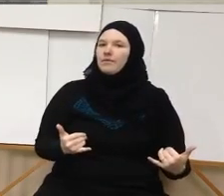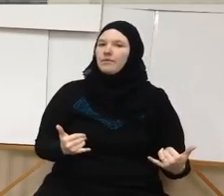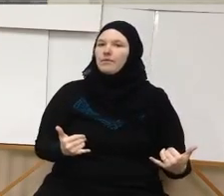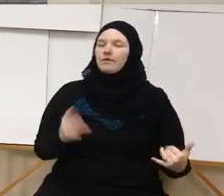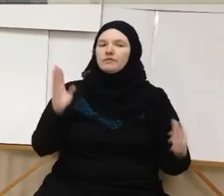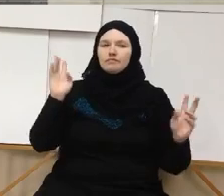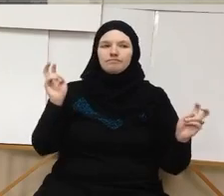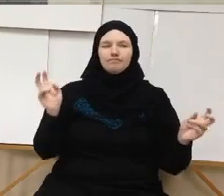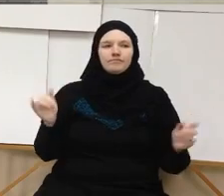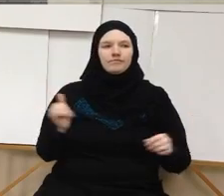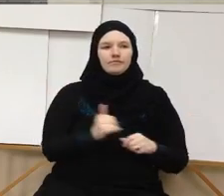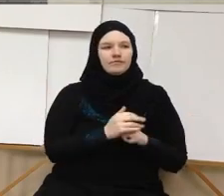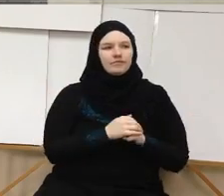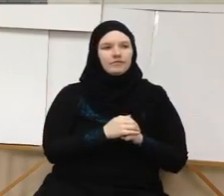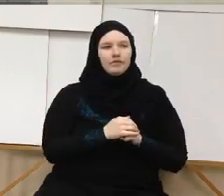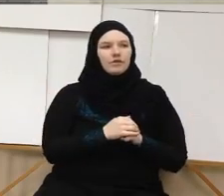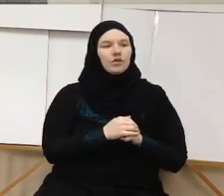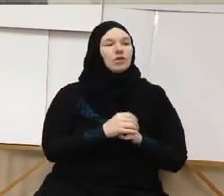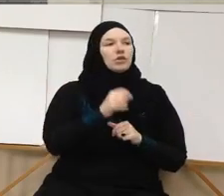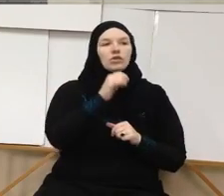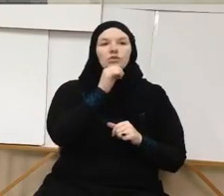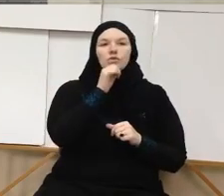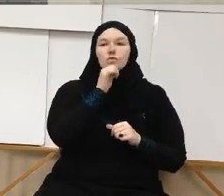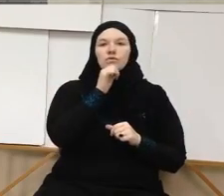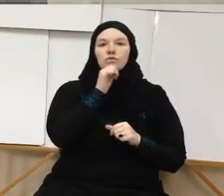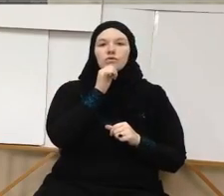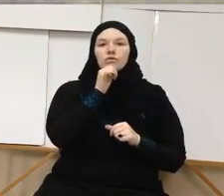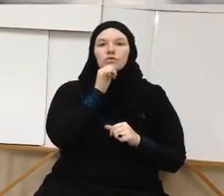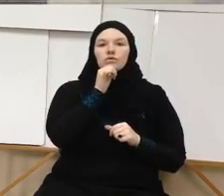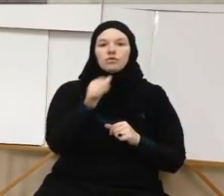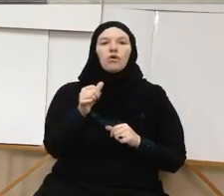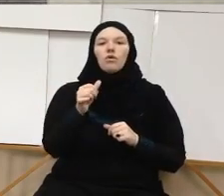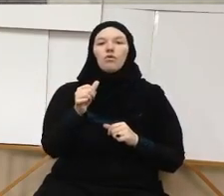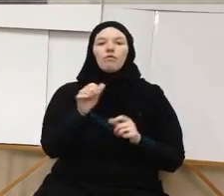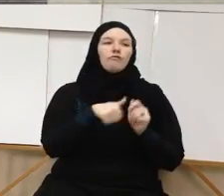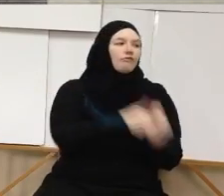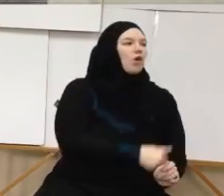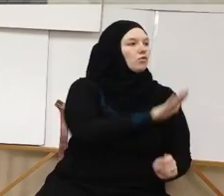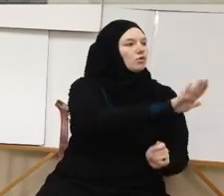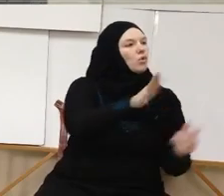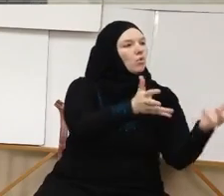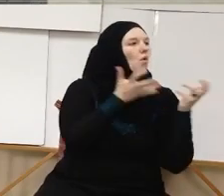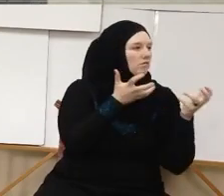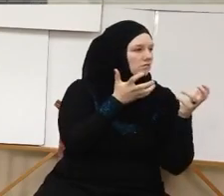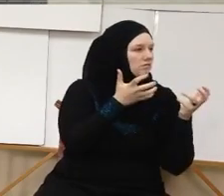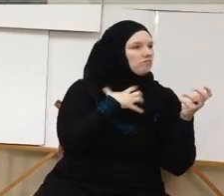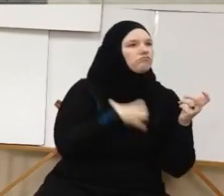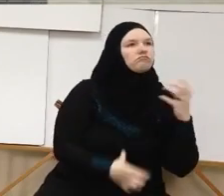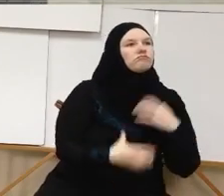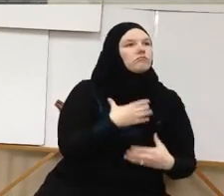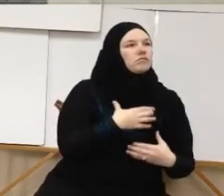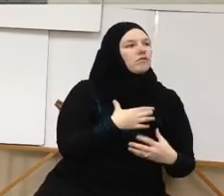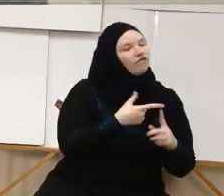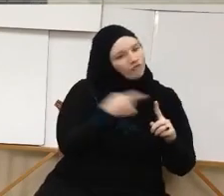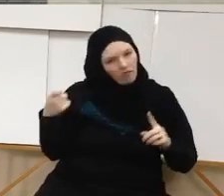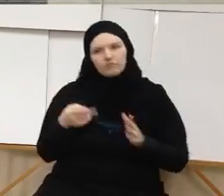جَاءَكَ مِنَ الْحَقِّ. Don't turn away based on their whims and desires from the truth that we